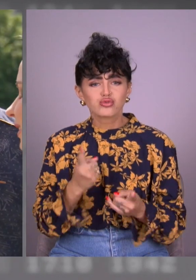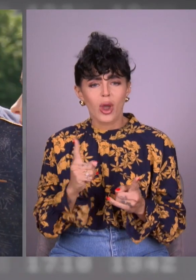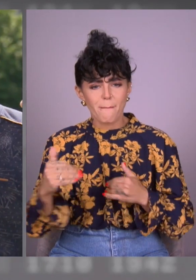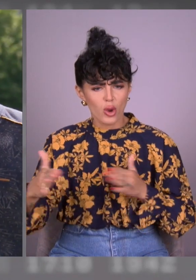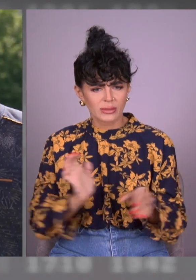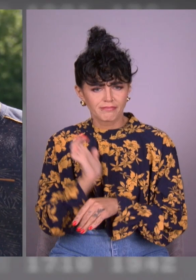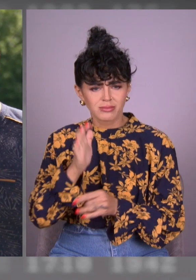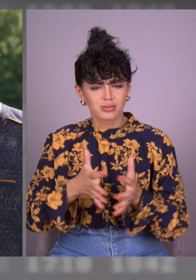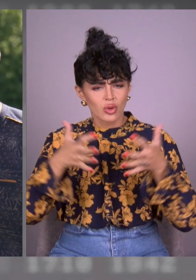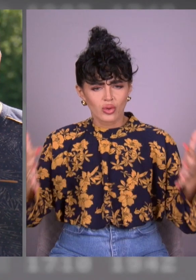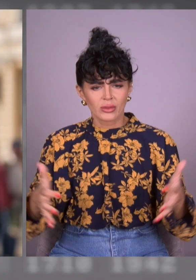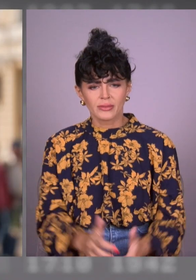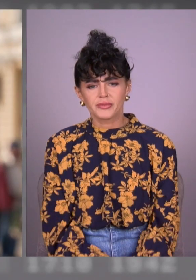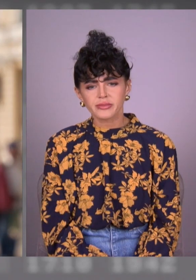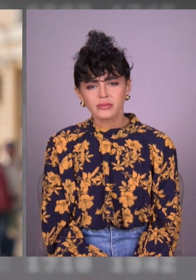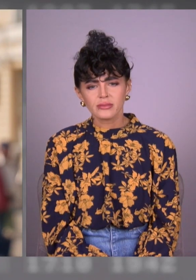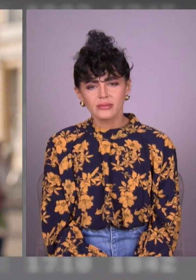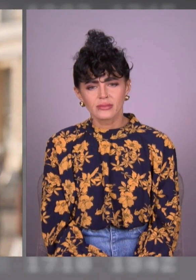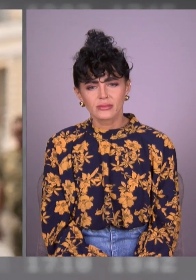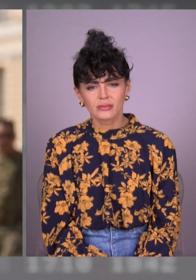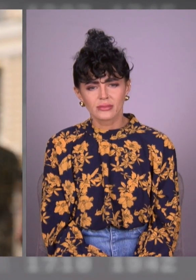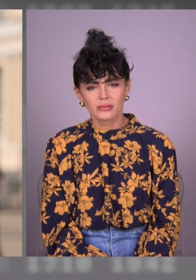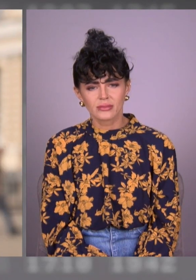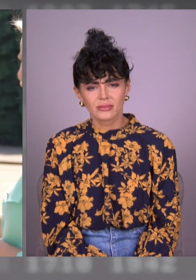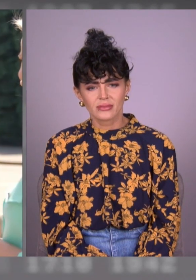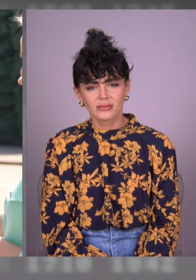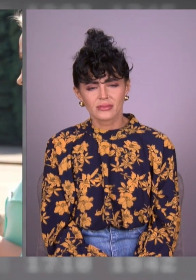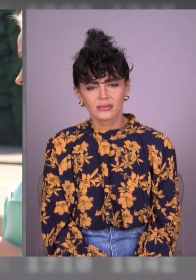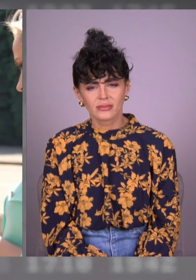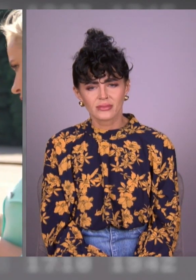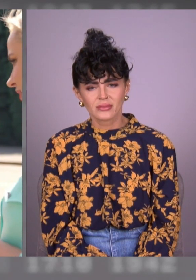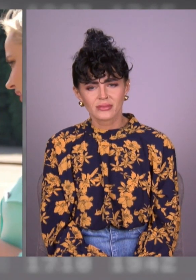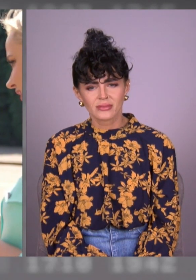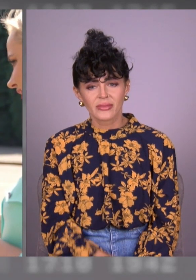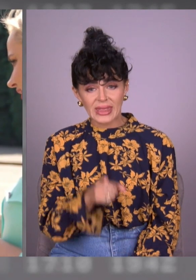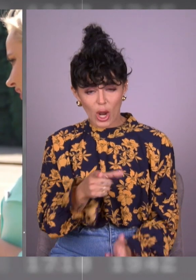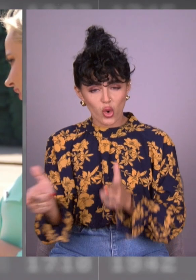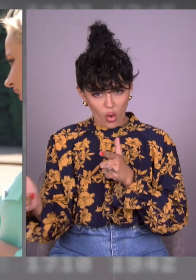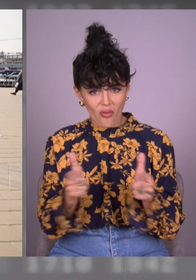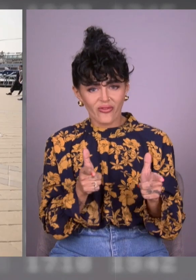велика. Це ви, мабуть, будете передавати. Так. Ви готові?